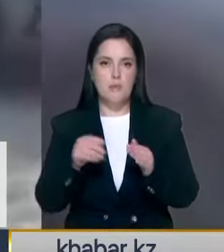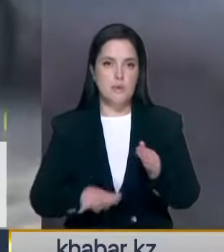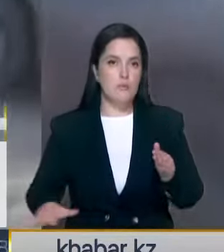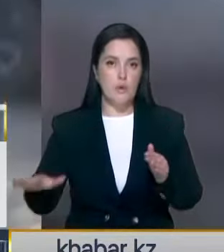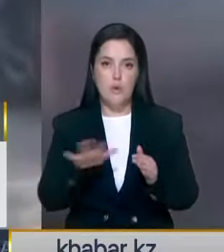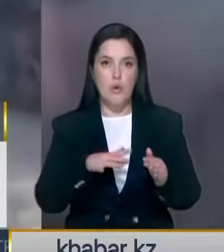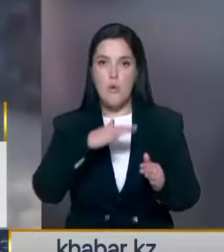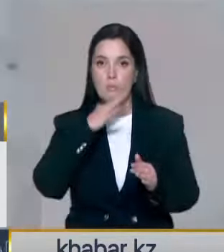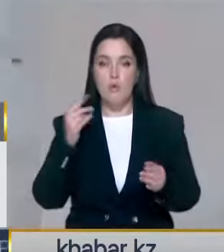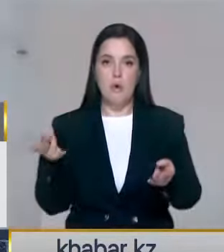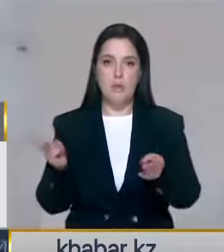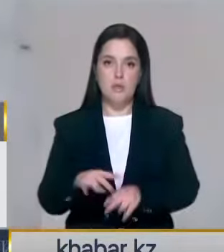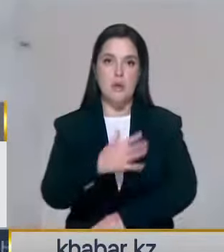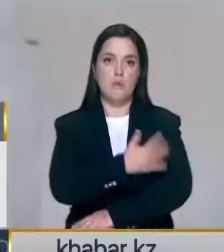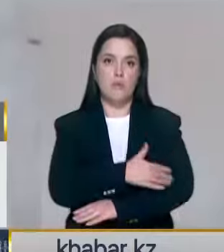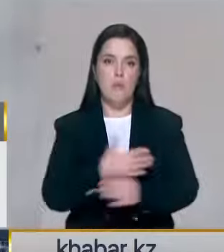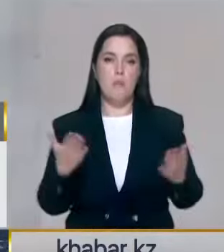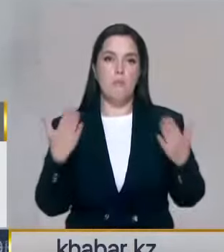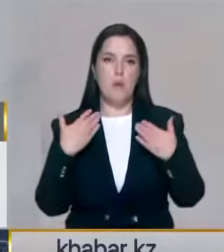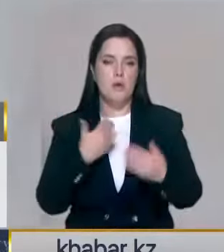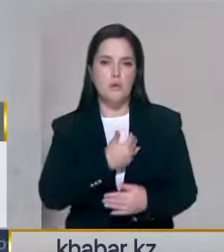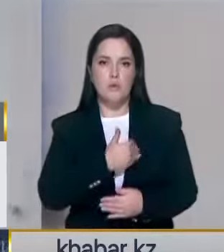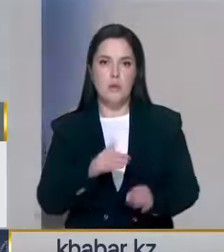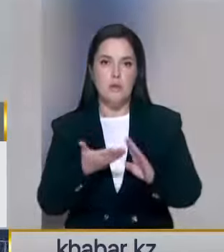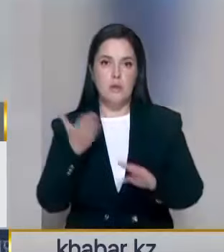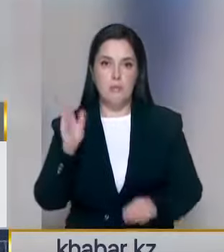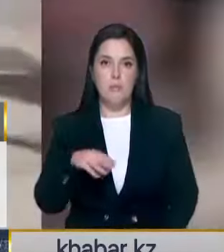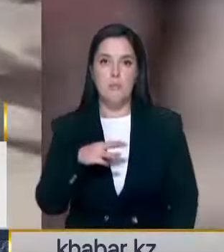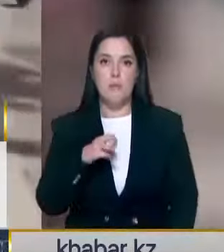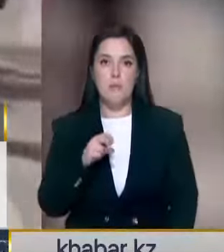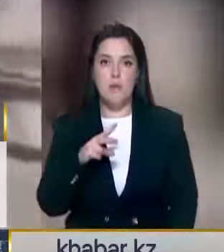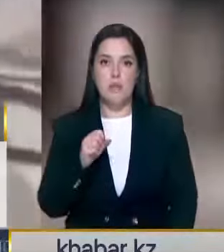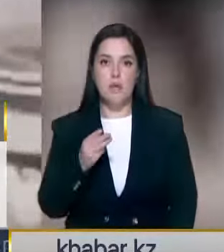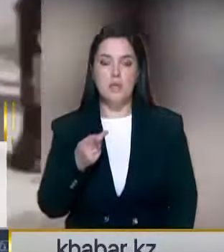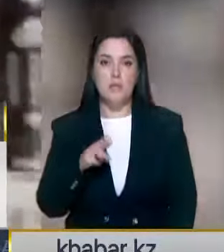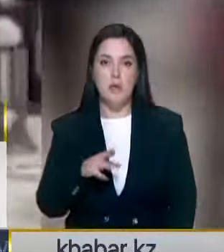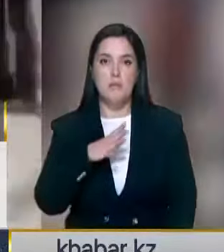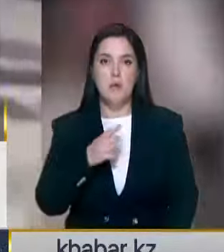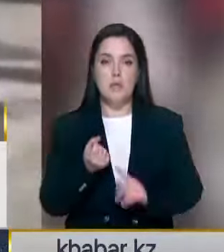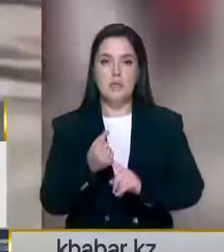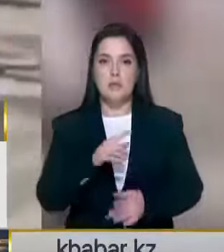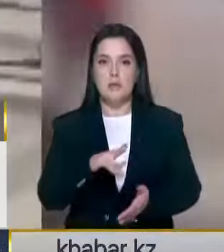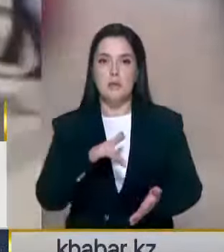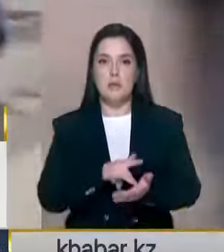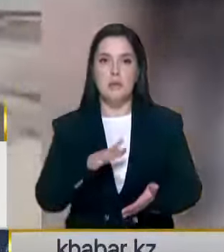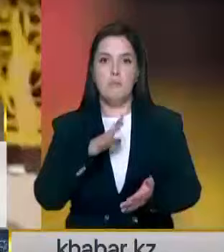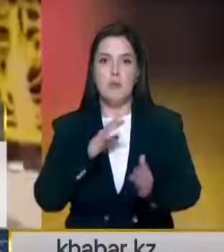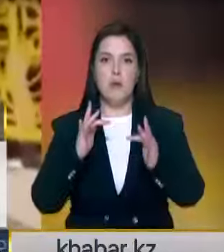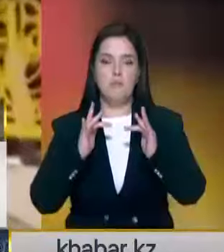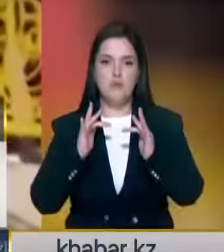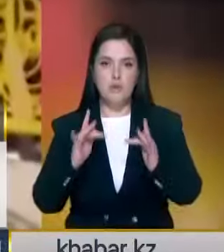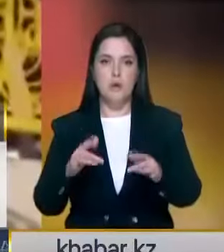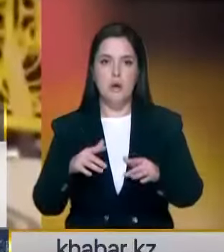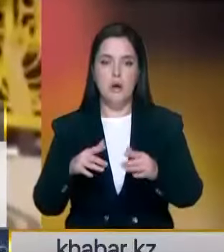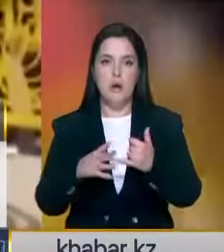региону многие оставались на улицах и в парках Не желая возвращаться в дома малатия была одной из одиннадцати провинций которая была